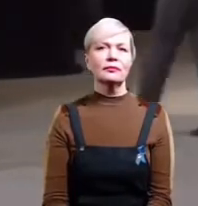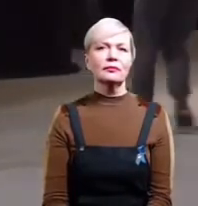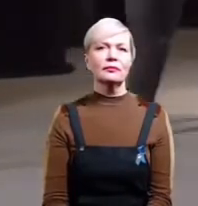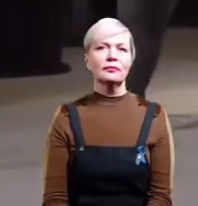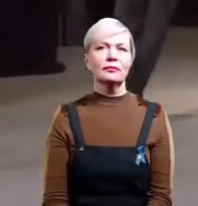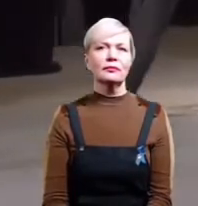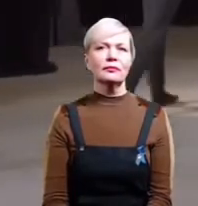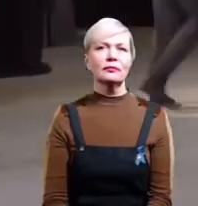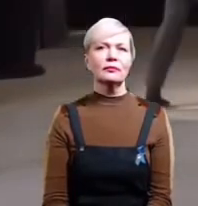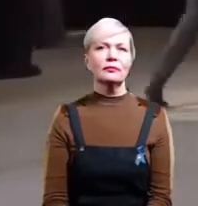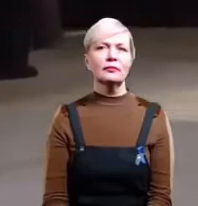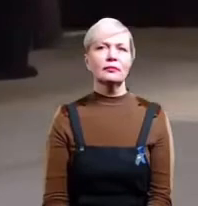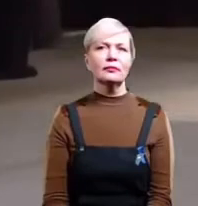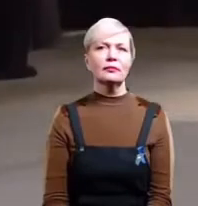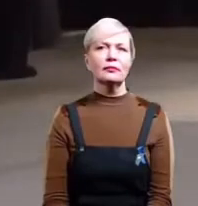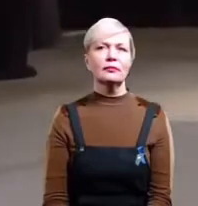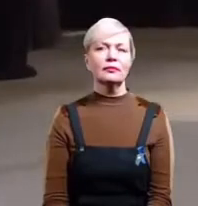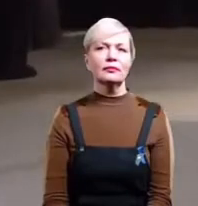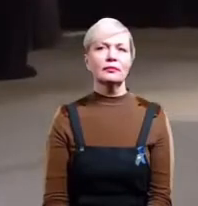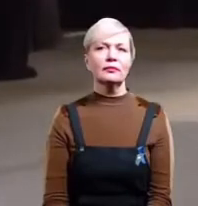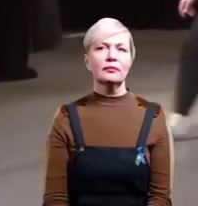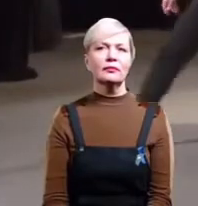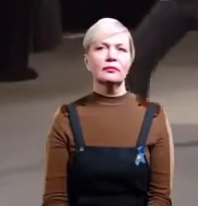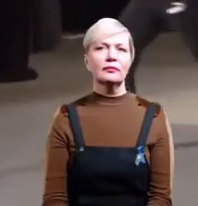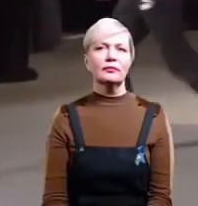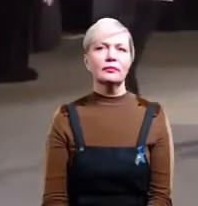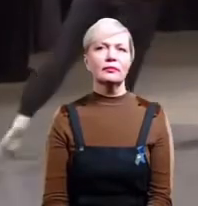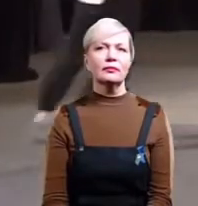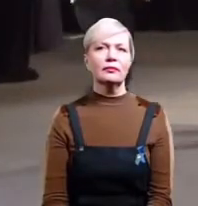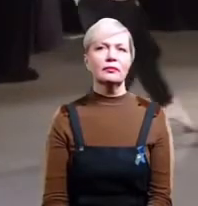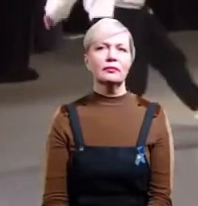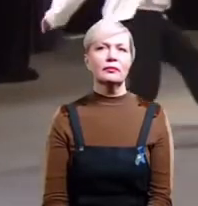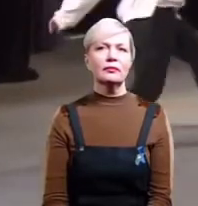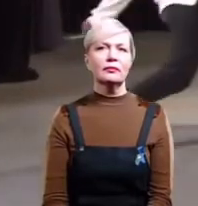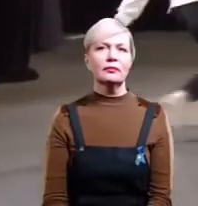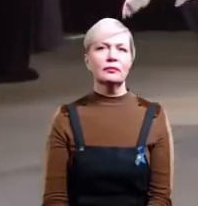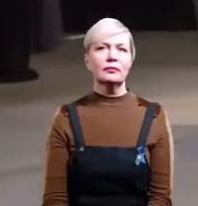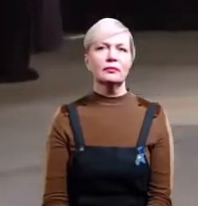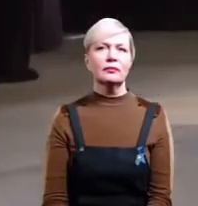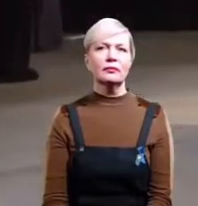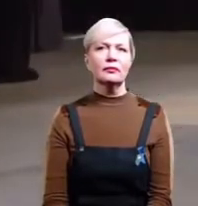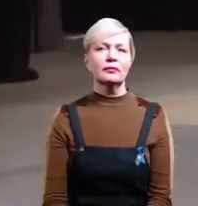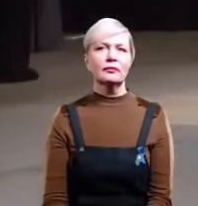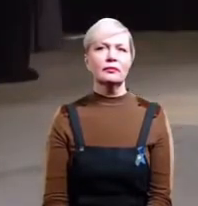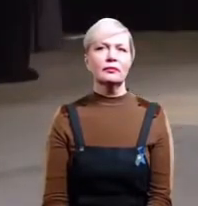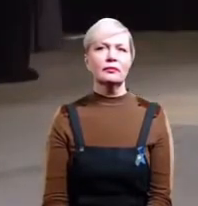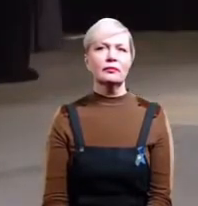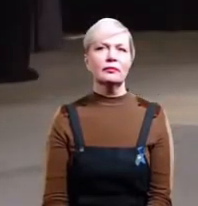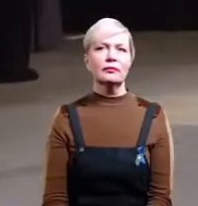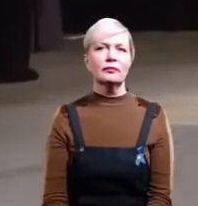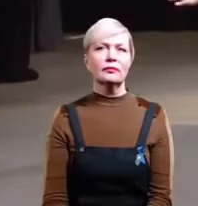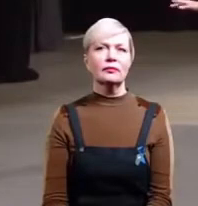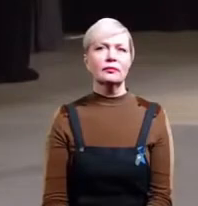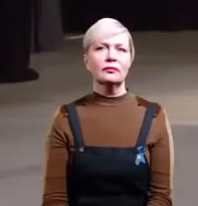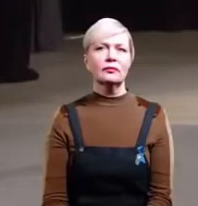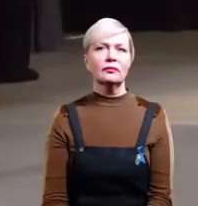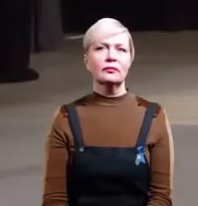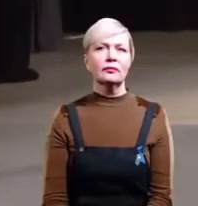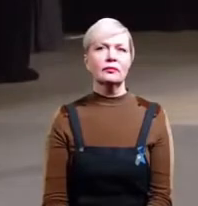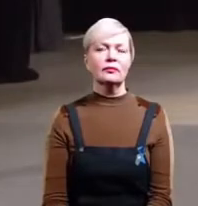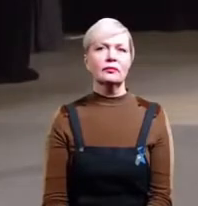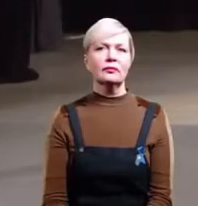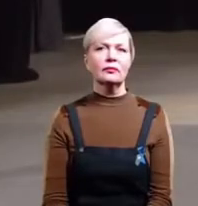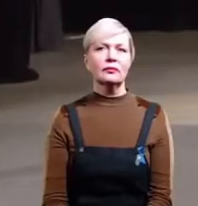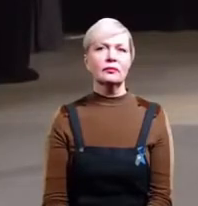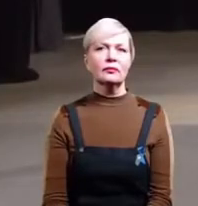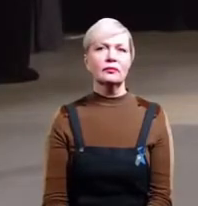пісню, чую шепіт хвиль, чую я спокій літ, чую я